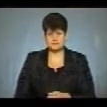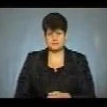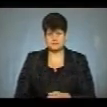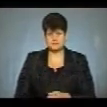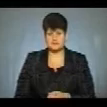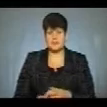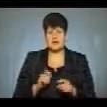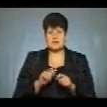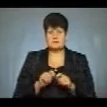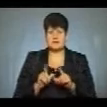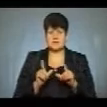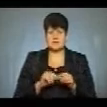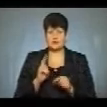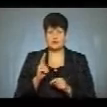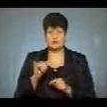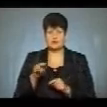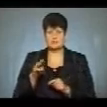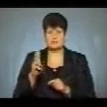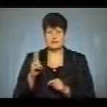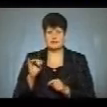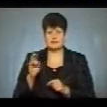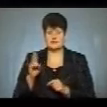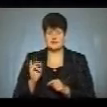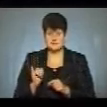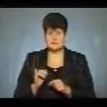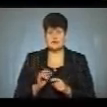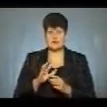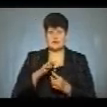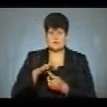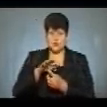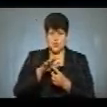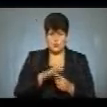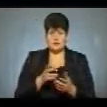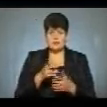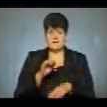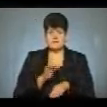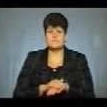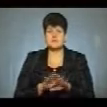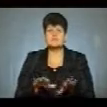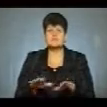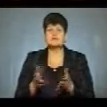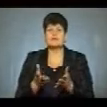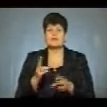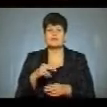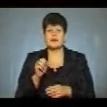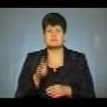Інспектори їдуть у мікрорайон Кутківці, запускають квадрокоптер, який фіксує місце, звідки дим.